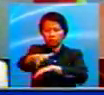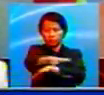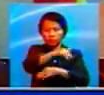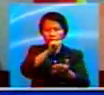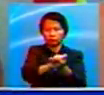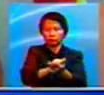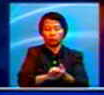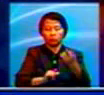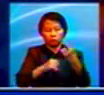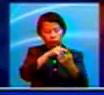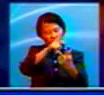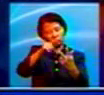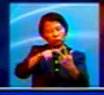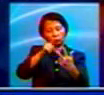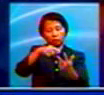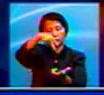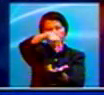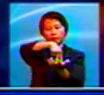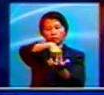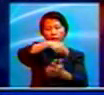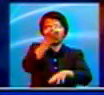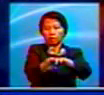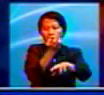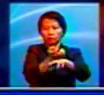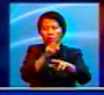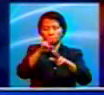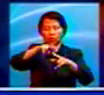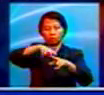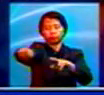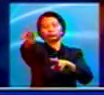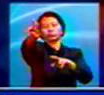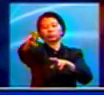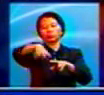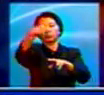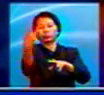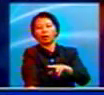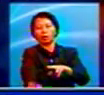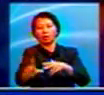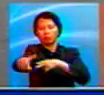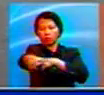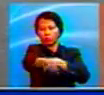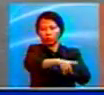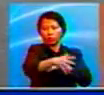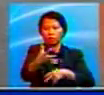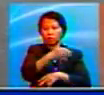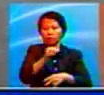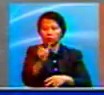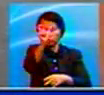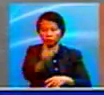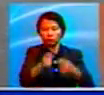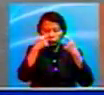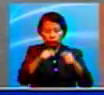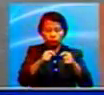tersebut. 2 daripada mereka berdiri atas batu lalu tergelincir dan jatuh ke dalam laut. Manakala seorang lagi